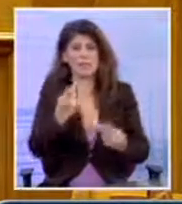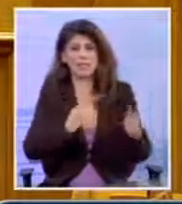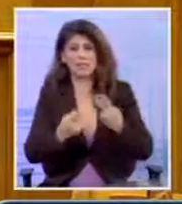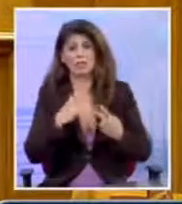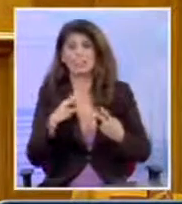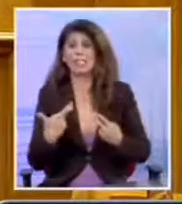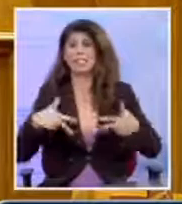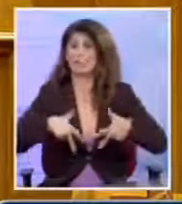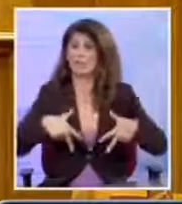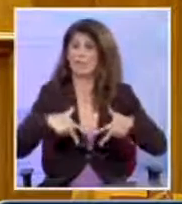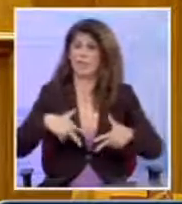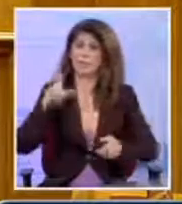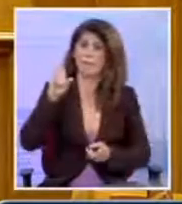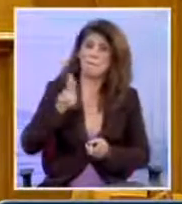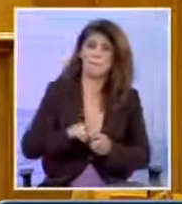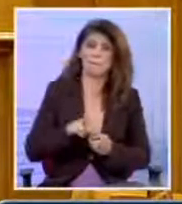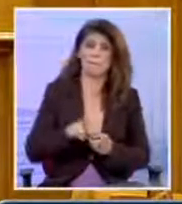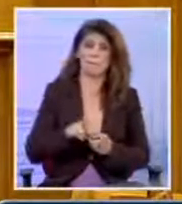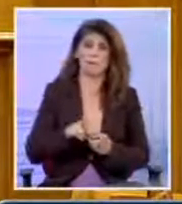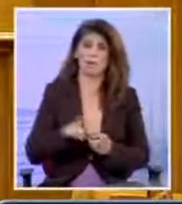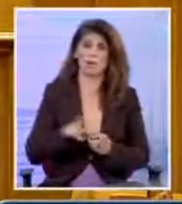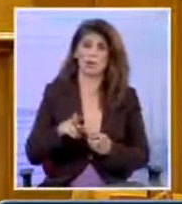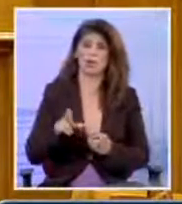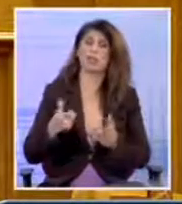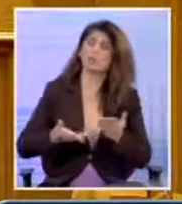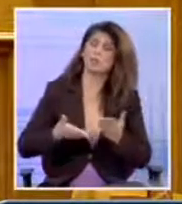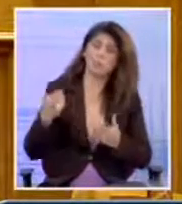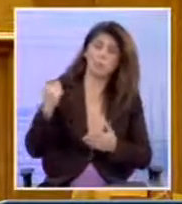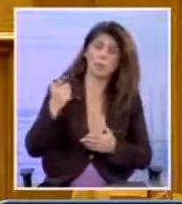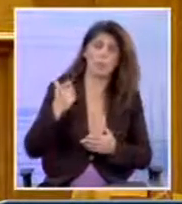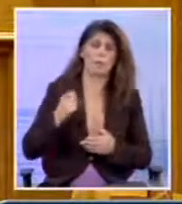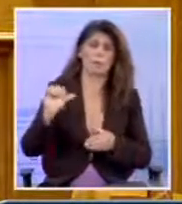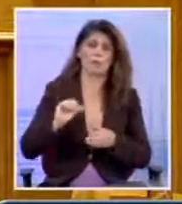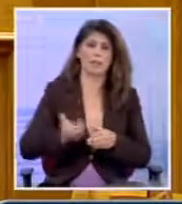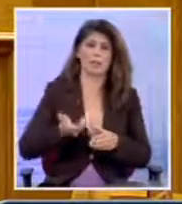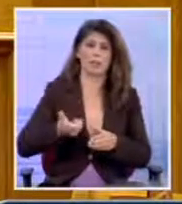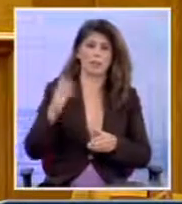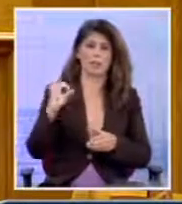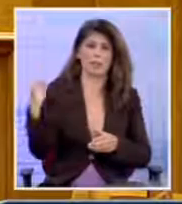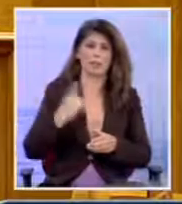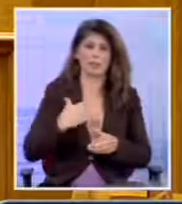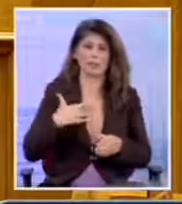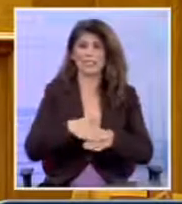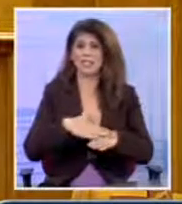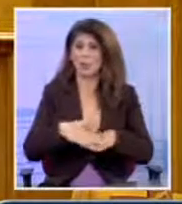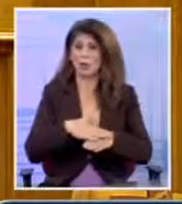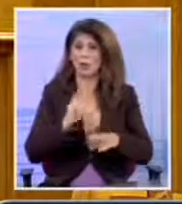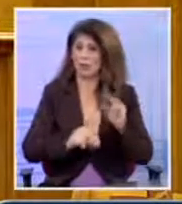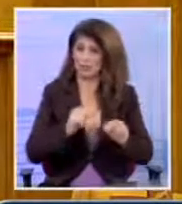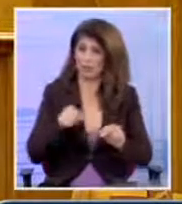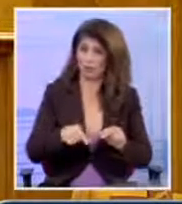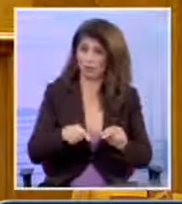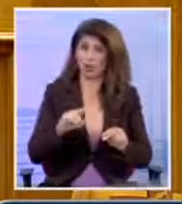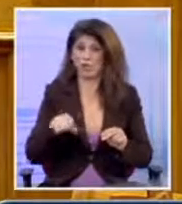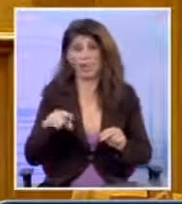η κυβέρνηση μειώνει το επίδομα του πετρελαίου θέρμανσης στο μισό. Μα συγγνώμη, ψηφίστηκε αυτό ή